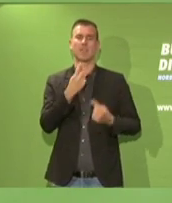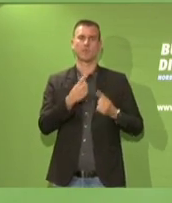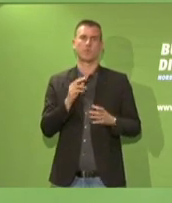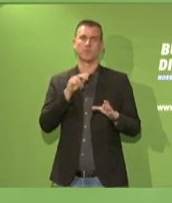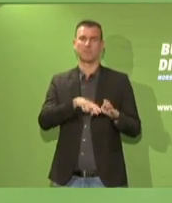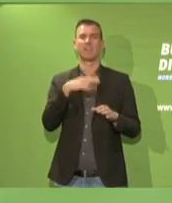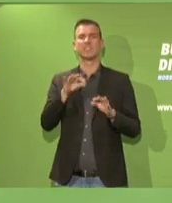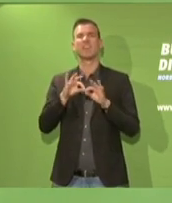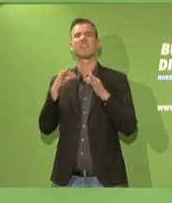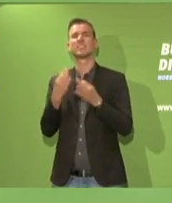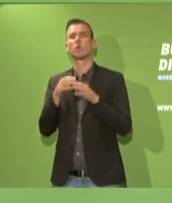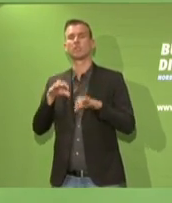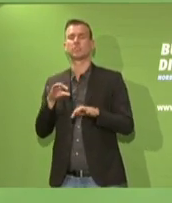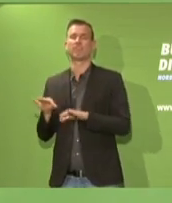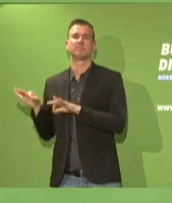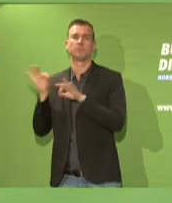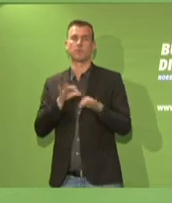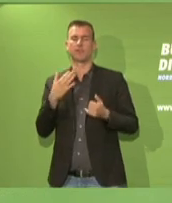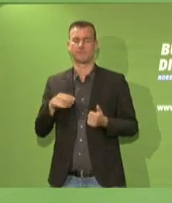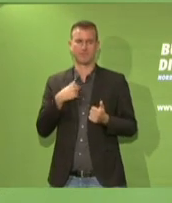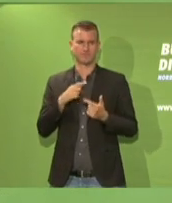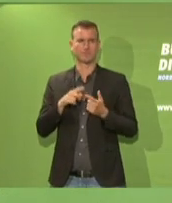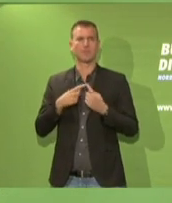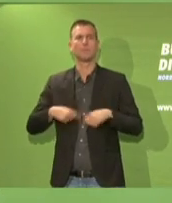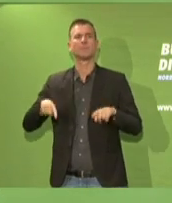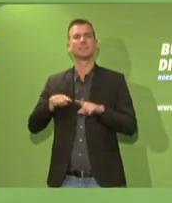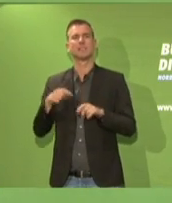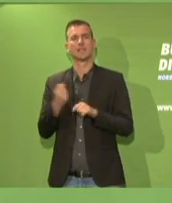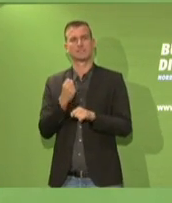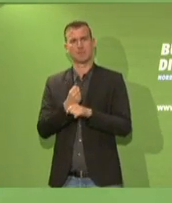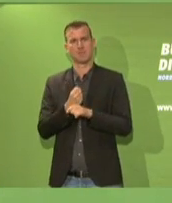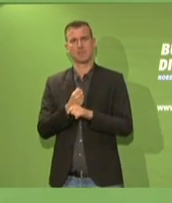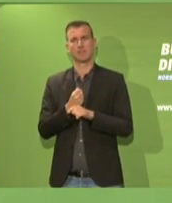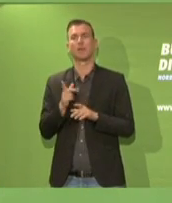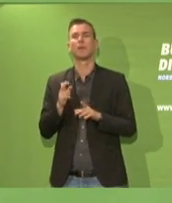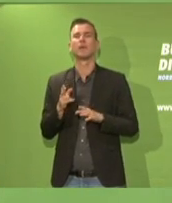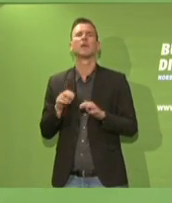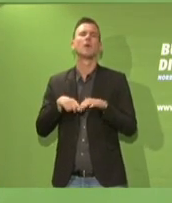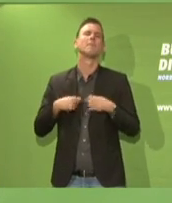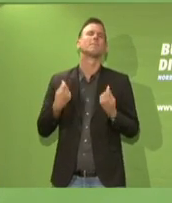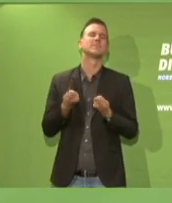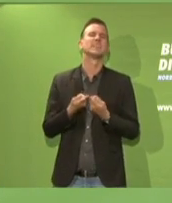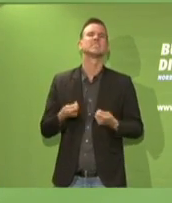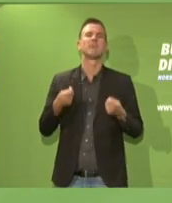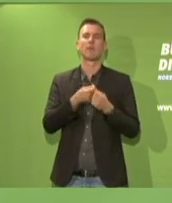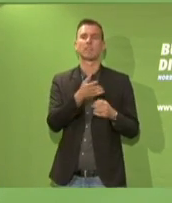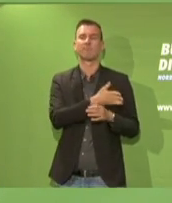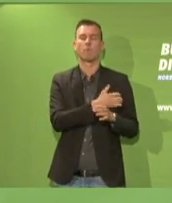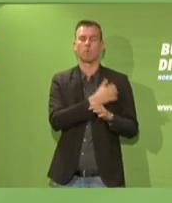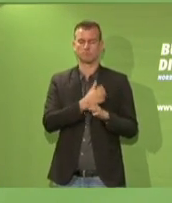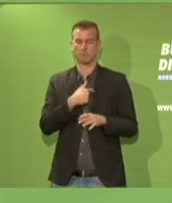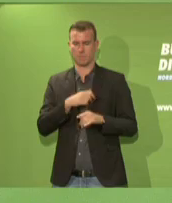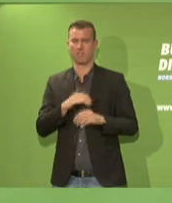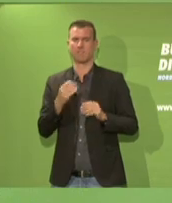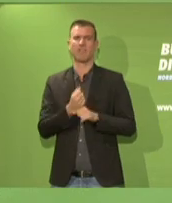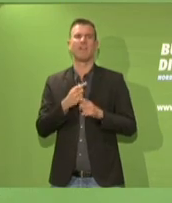war Fraktionsgeschäftsführerin, ich habe Bezirksarbeit gemacht, noch bevor es Bezirksverbände gab. Ich habe